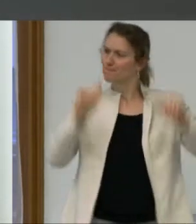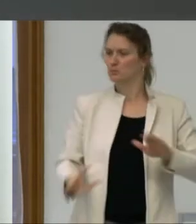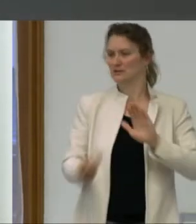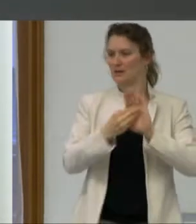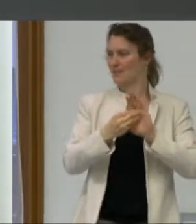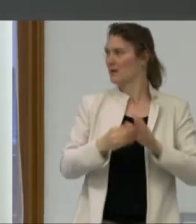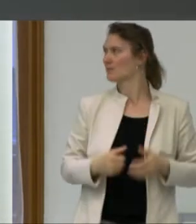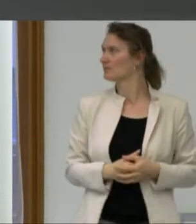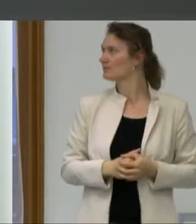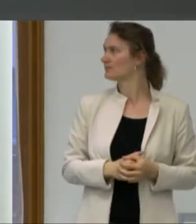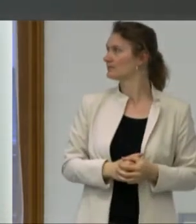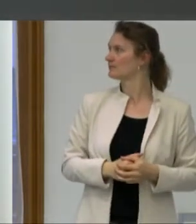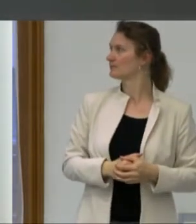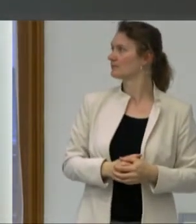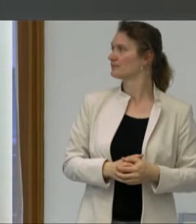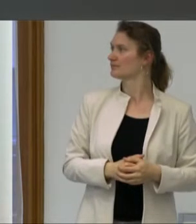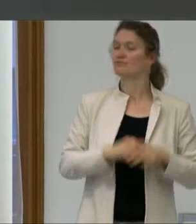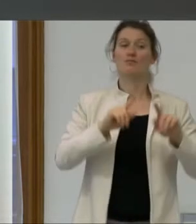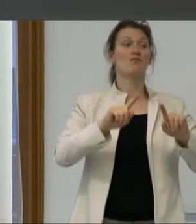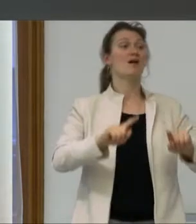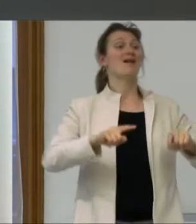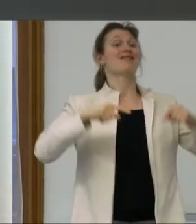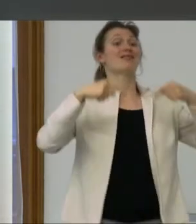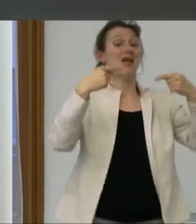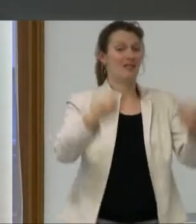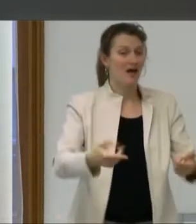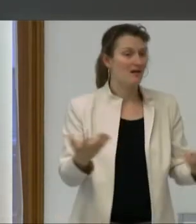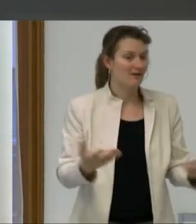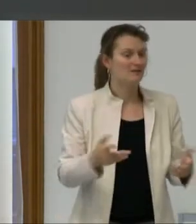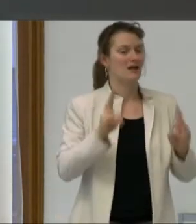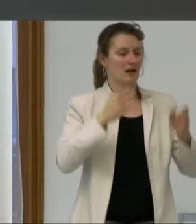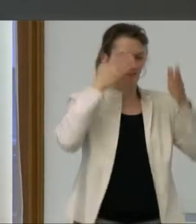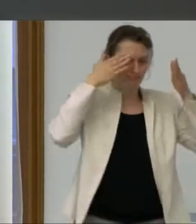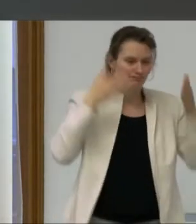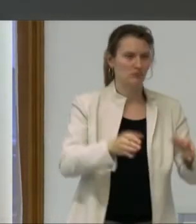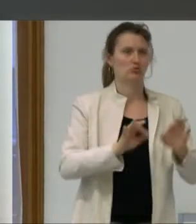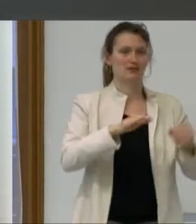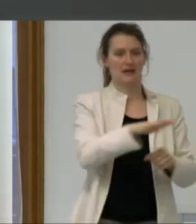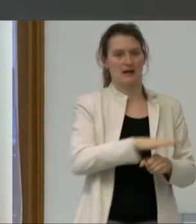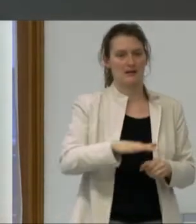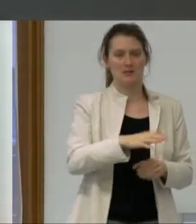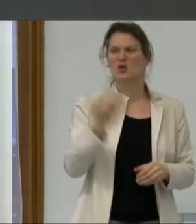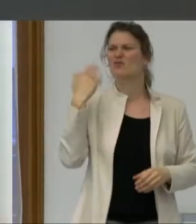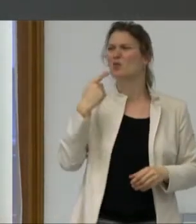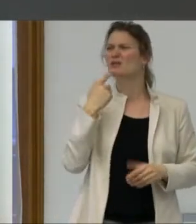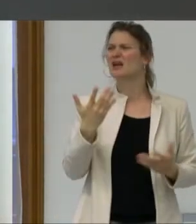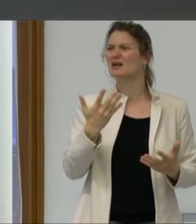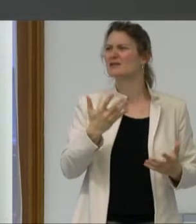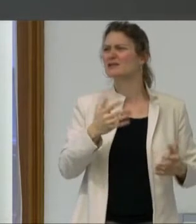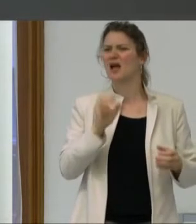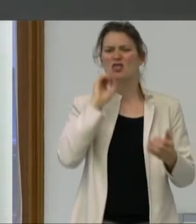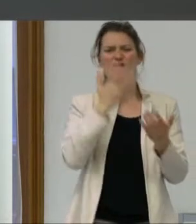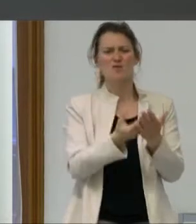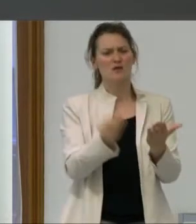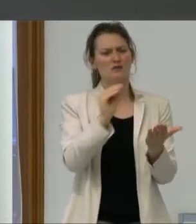wird. Weiter soll es dann die Möglichkeit geben, sich zu spezialisieren. Früher hat es geheißen, in früheren